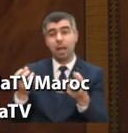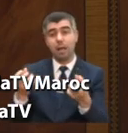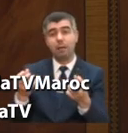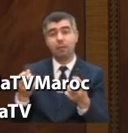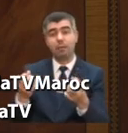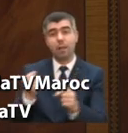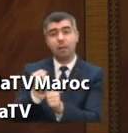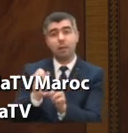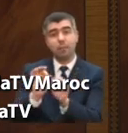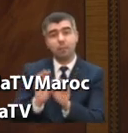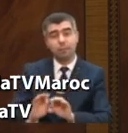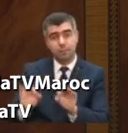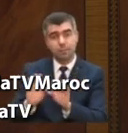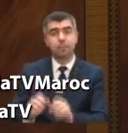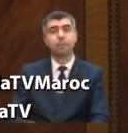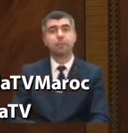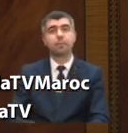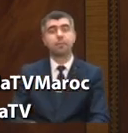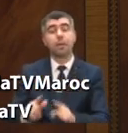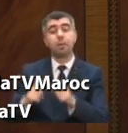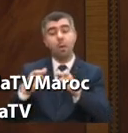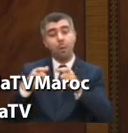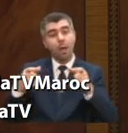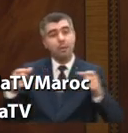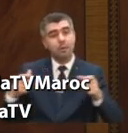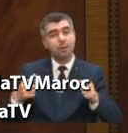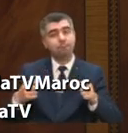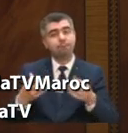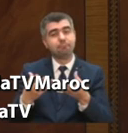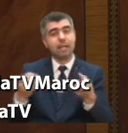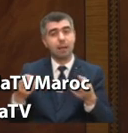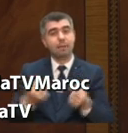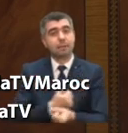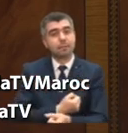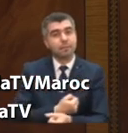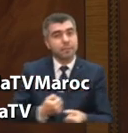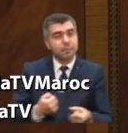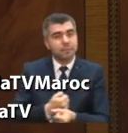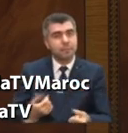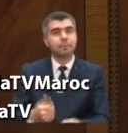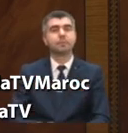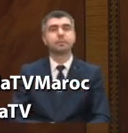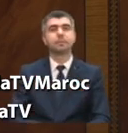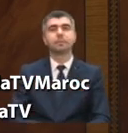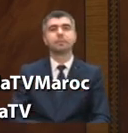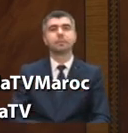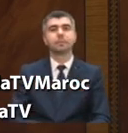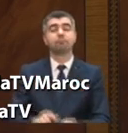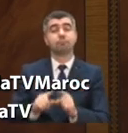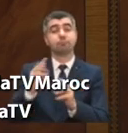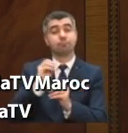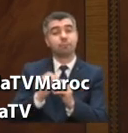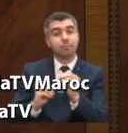كورونا، مما سيزيد من توسيع آفة البطالة في صفوفهن وخسارة مواردهن وتفاقم